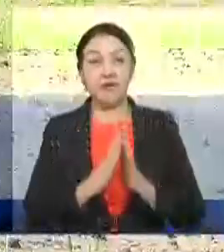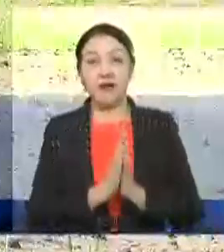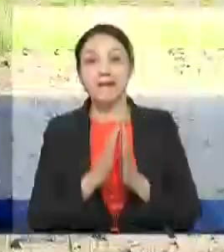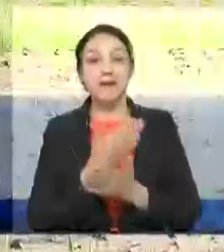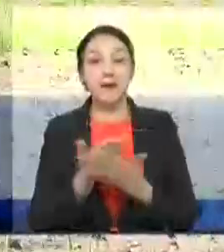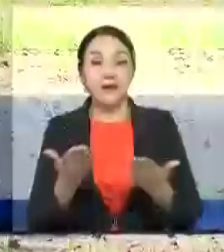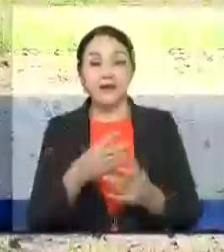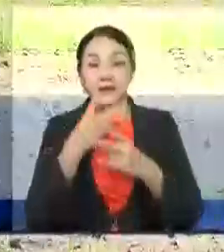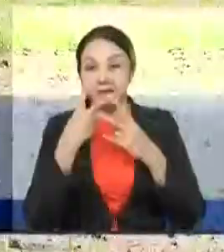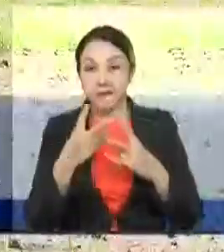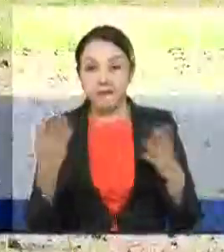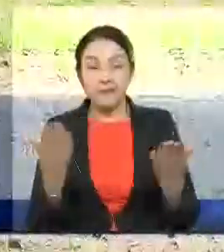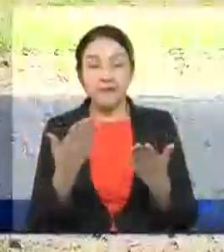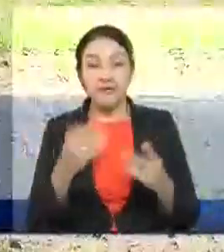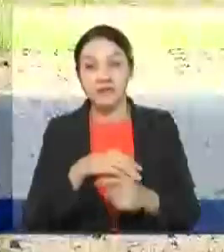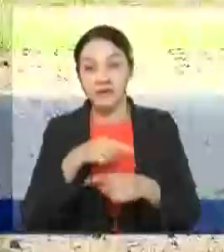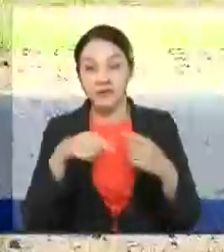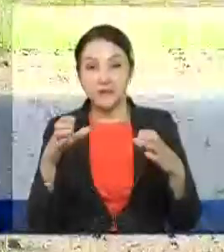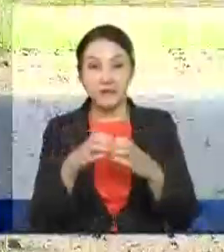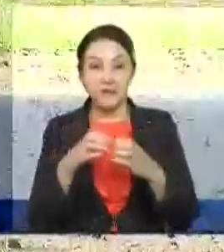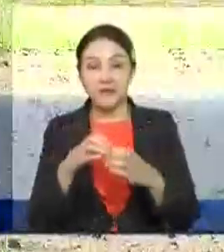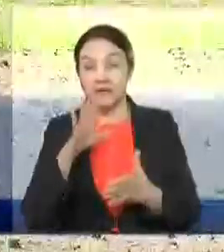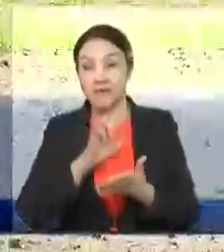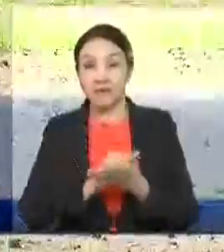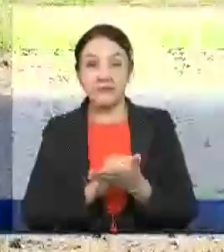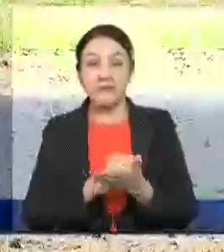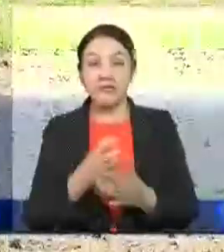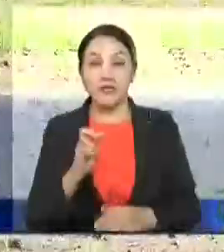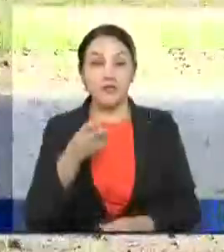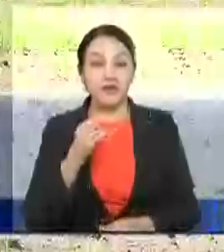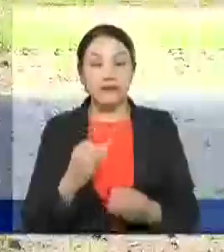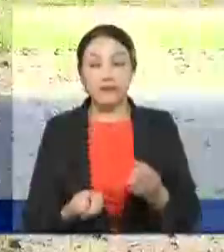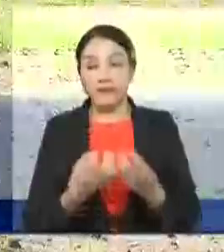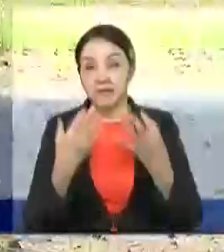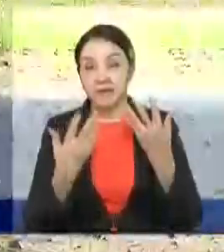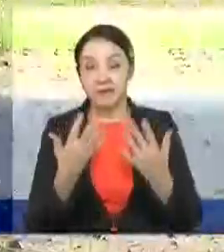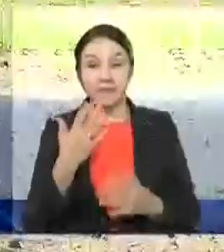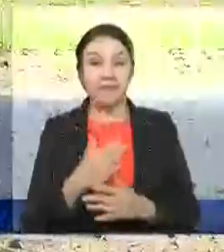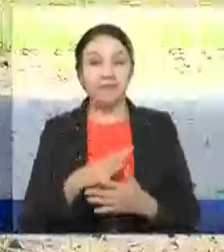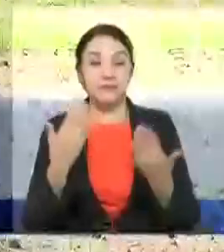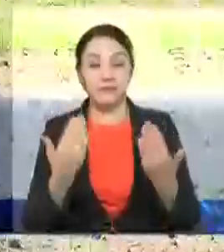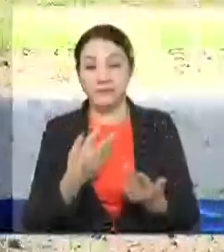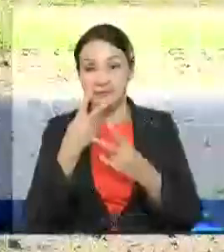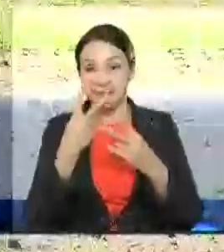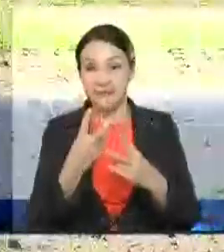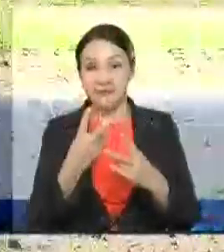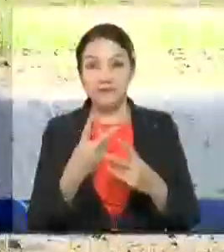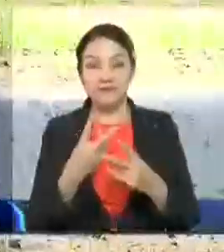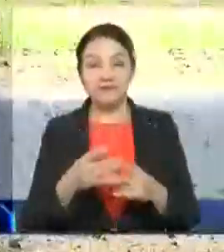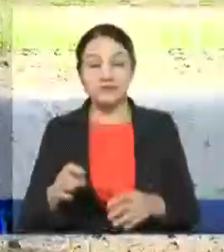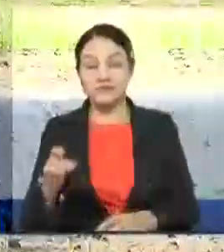обязательно и будем смотреть именно, какие подрядные компании занимаются этими реконструкцией этих фонтанов. В данном случае мы сейчас видим, вот на